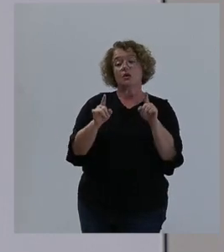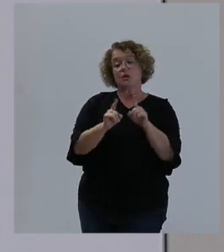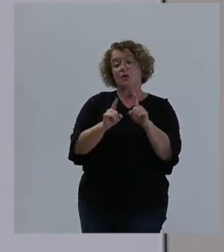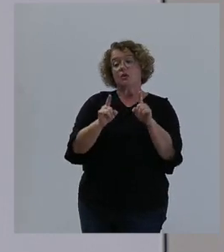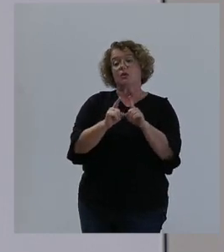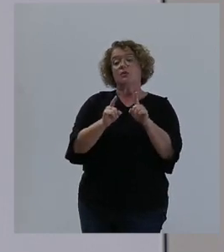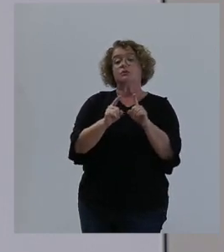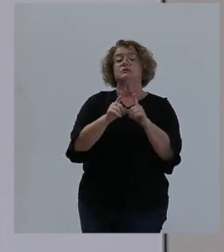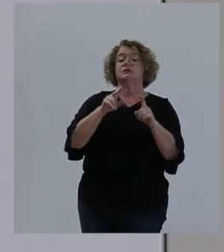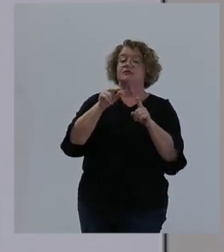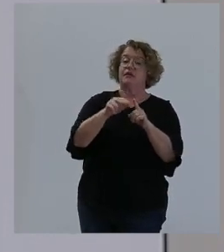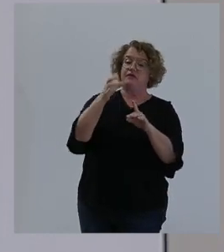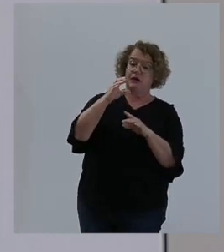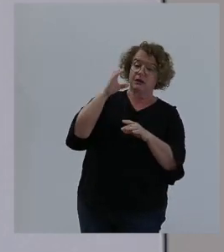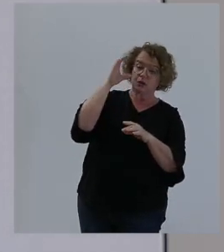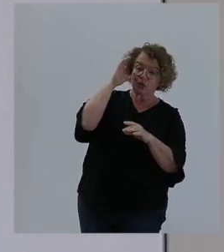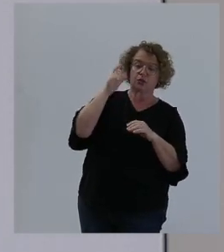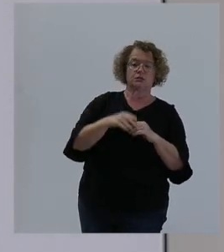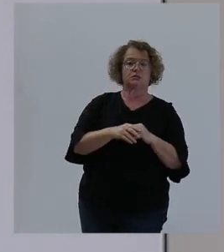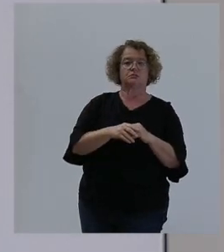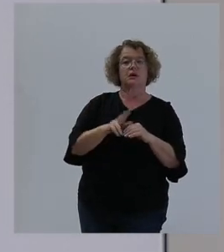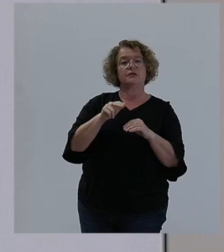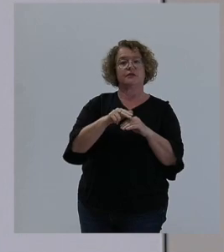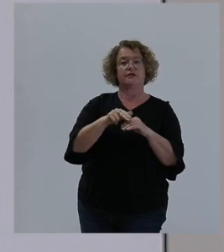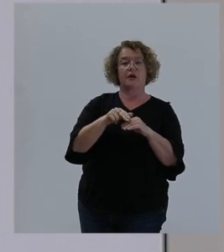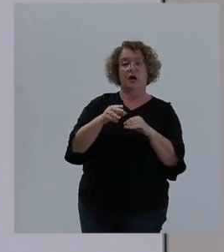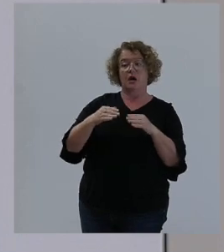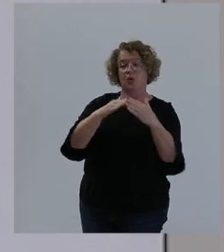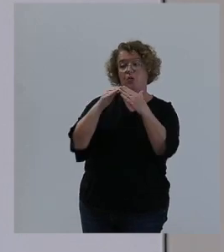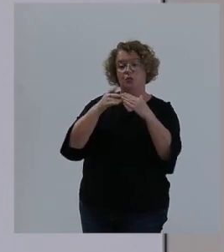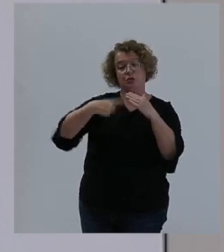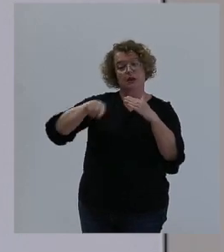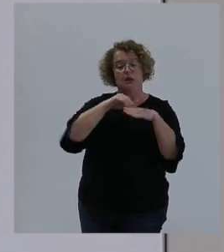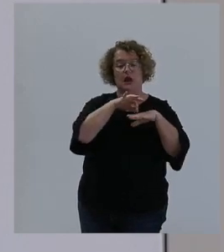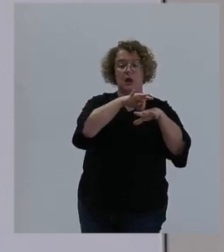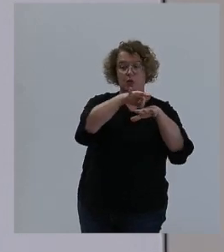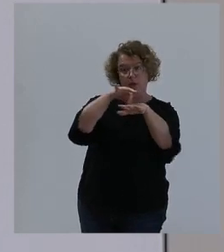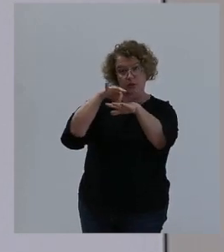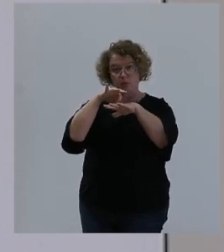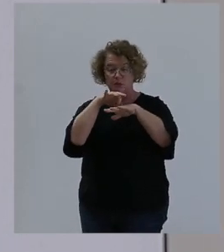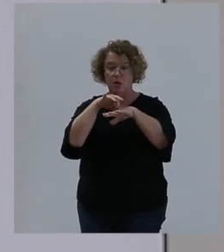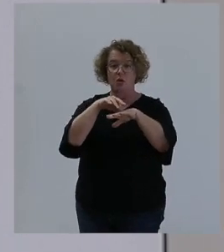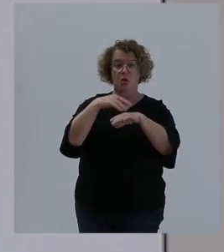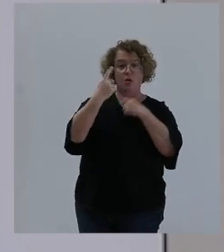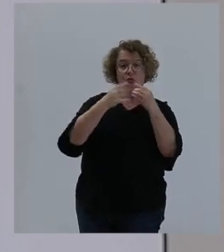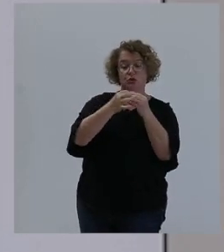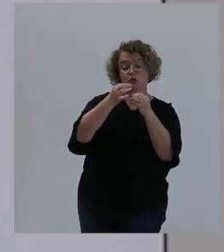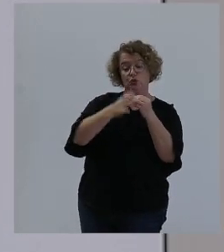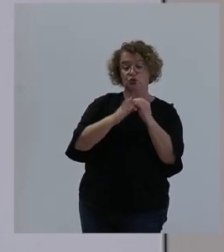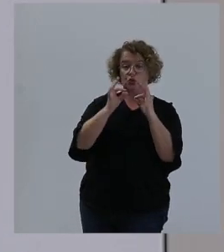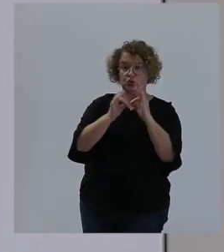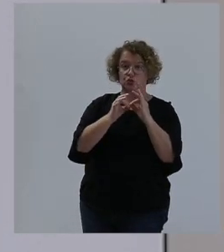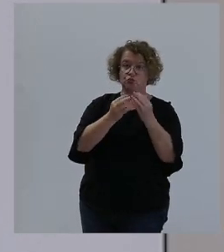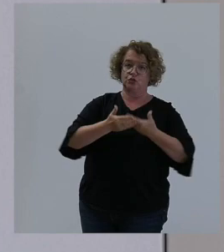Nous nous tiendrons à l'écoute avec le souci d'accompagner tous les membres de notre communauté en essayant d'apporter la réponse la plus adaptée aux situations